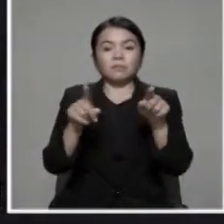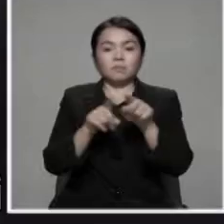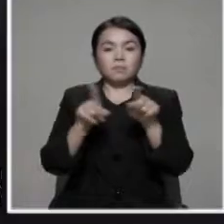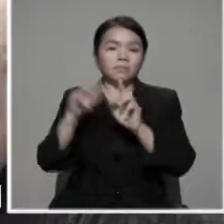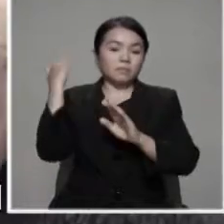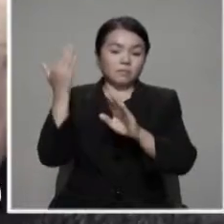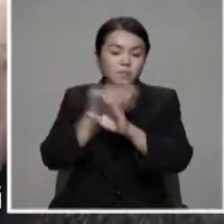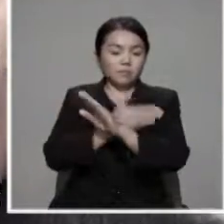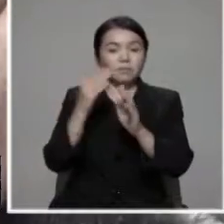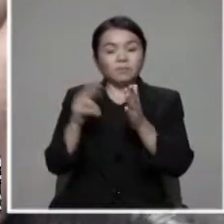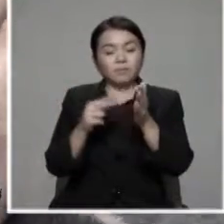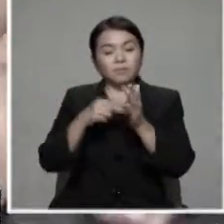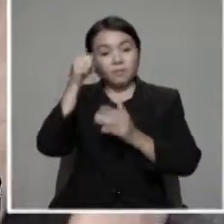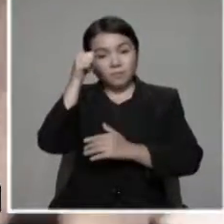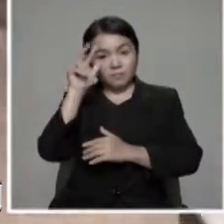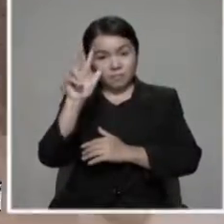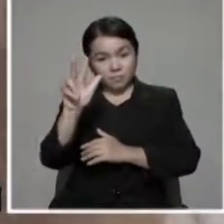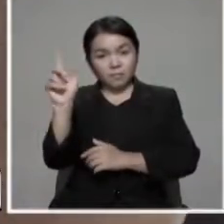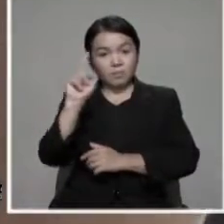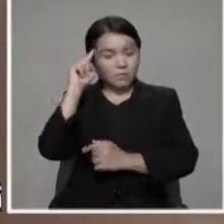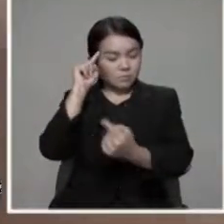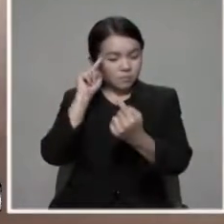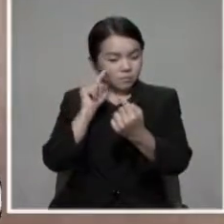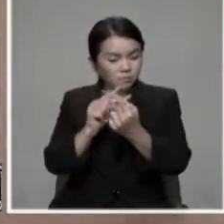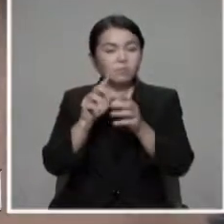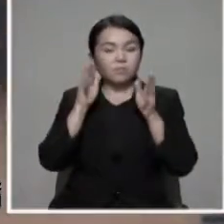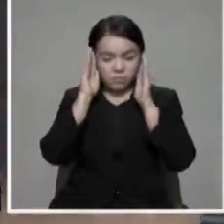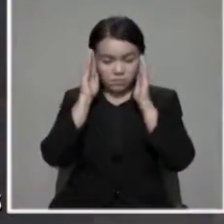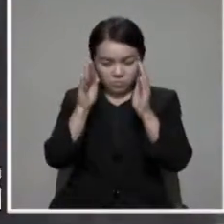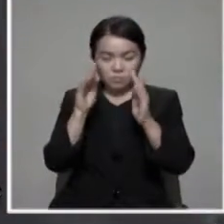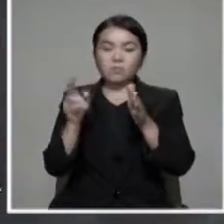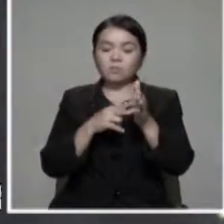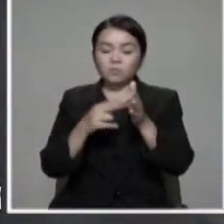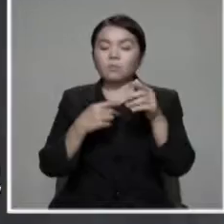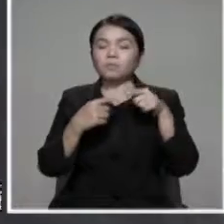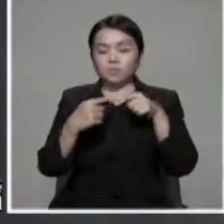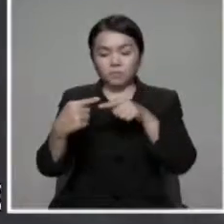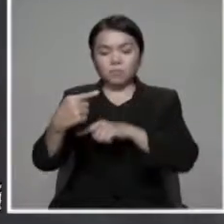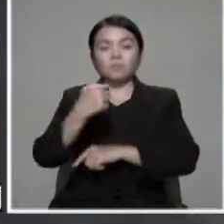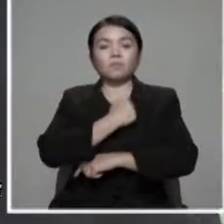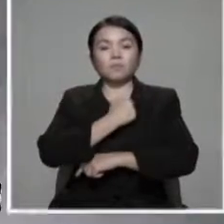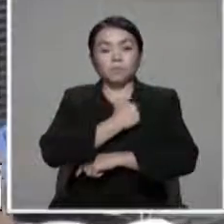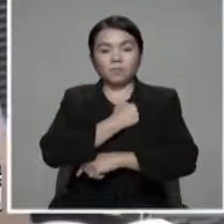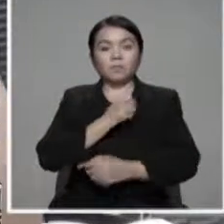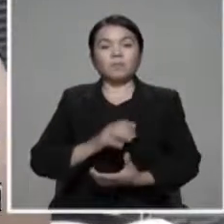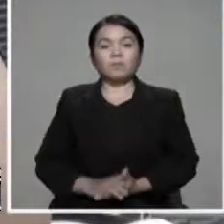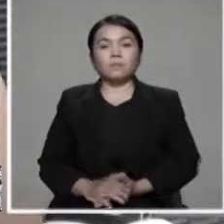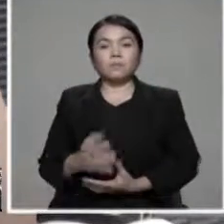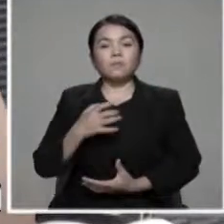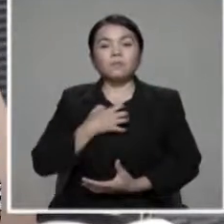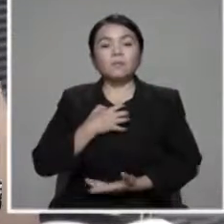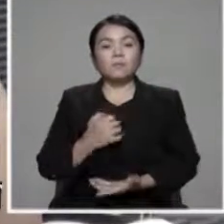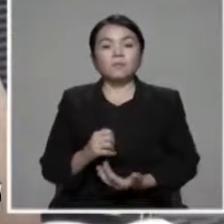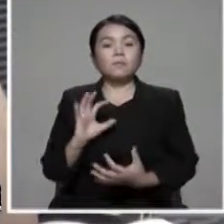านี้วิ่งมา3วันแต่ว่าเจ้าตัวก็ตั้งมั่นไม่หลงความตั้งใจอย่างแน่นอนครับ พ่ออยากทำอะไรเพื่อพ่อห